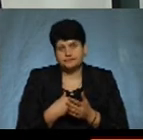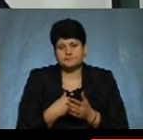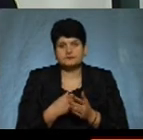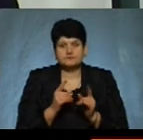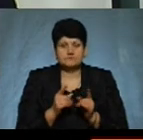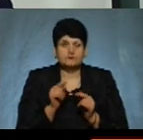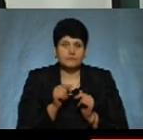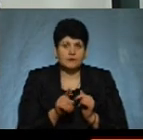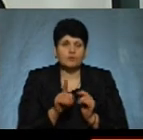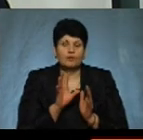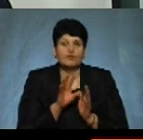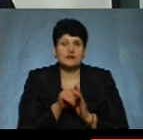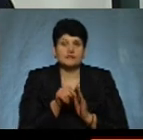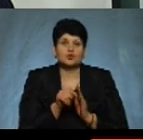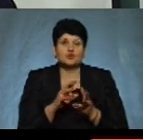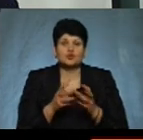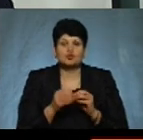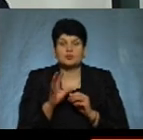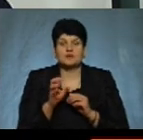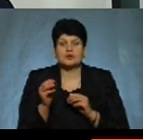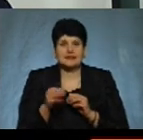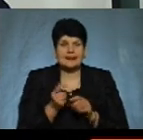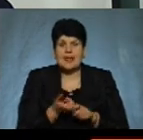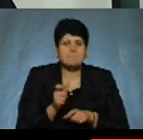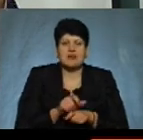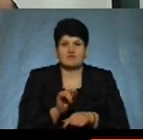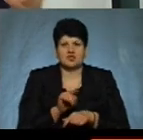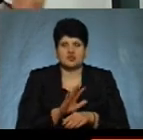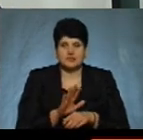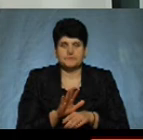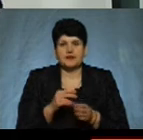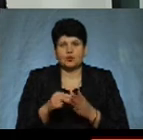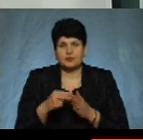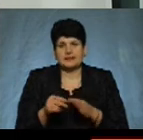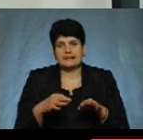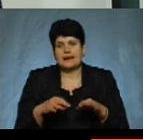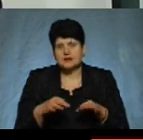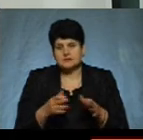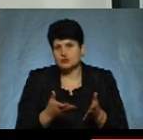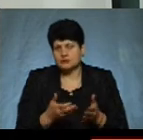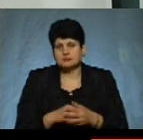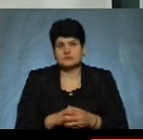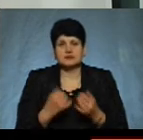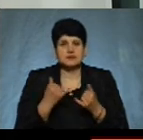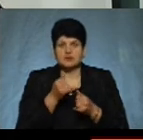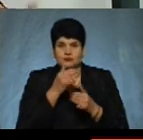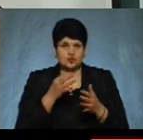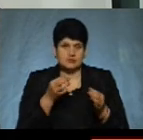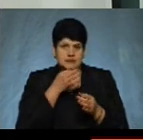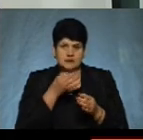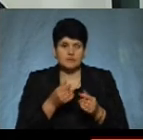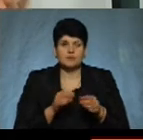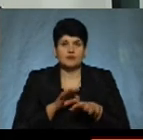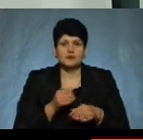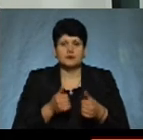тому, щоб все ж таки увійти в ту суму 500 тисяч, не перевищити її і закупити транспорт якраз цей. Зараз не можу сказати, ми проводимо